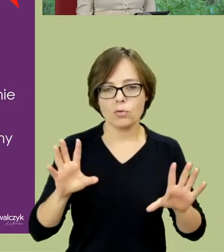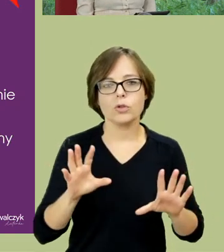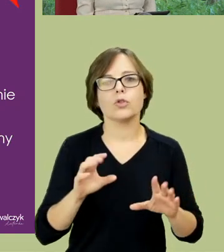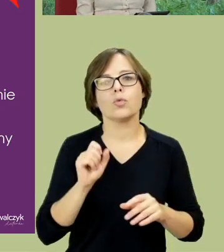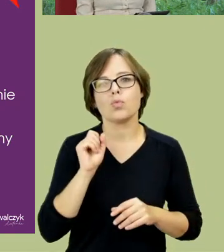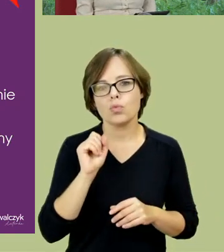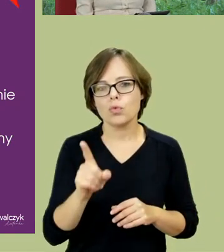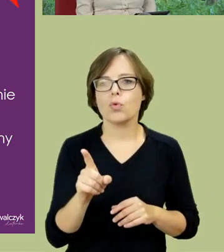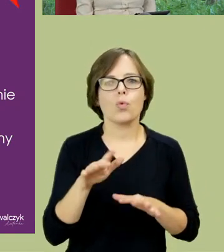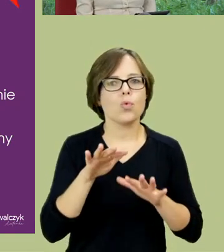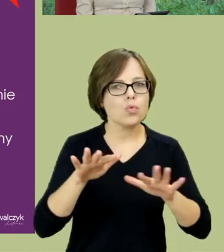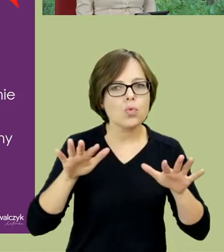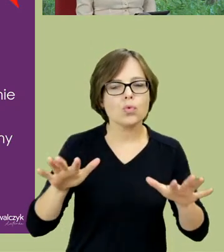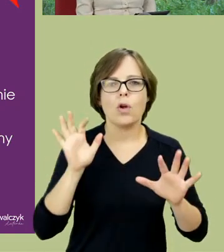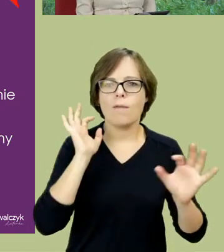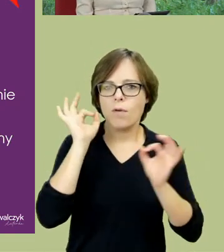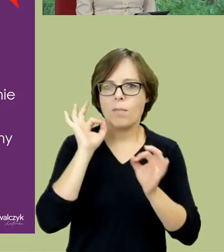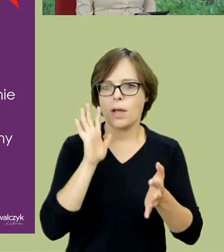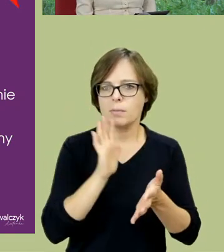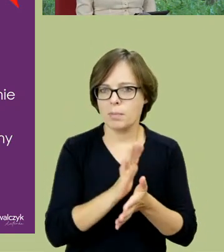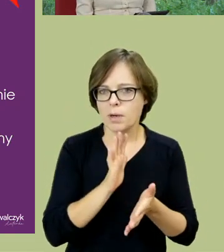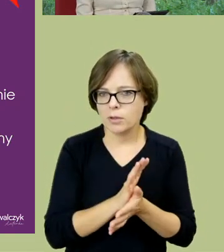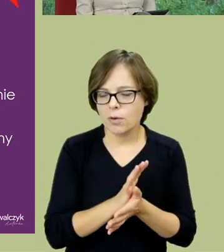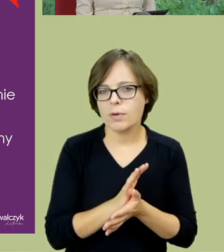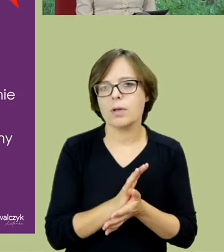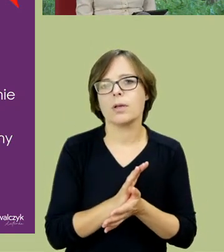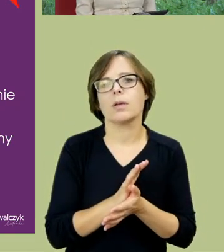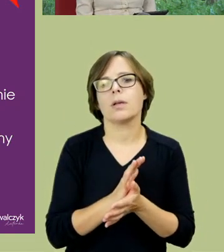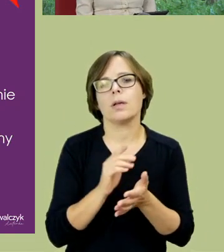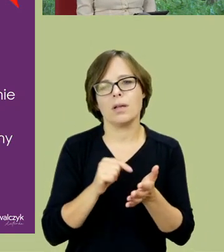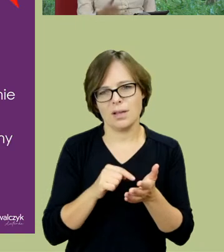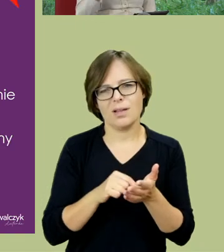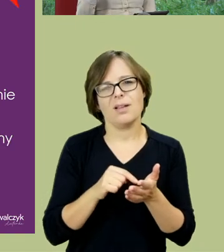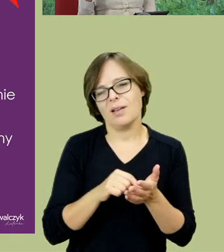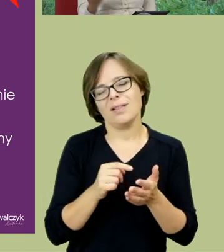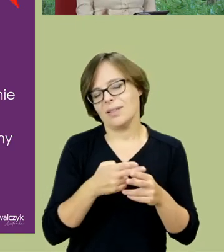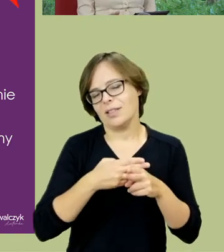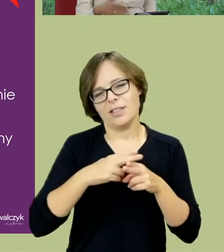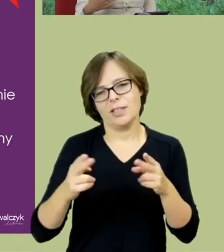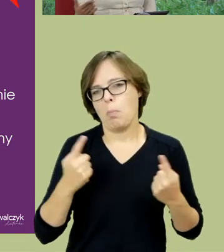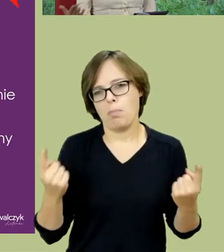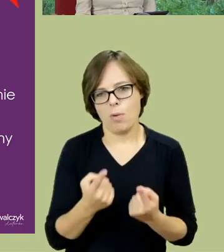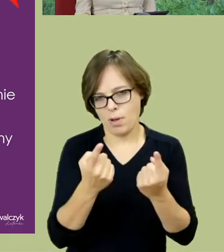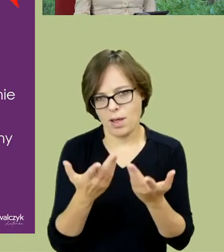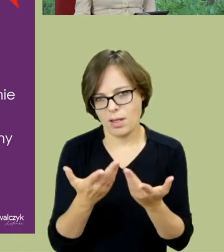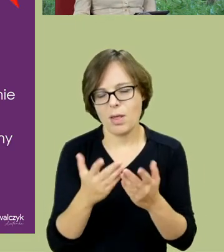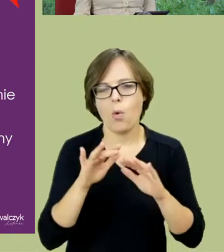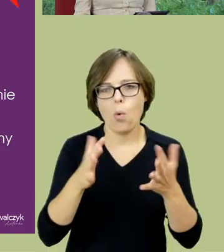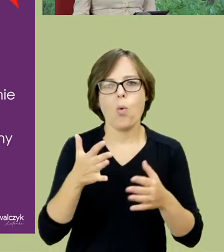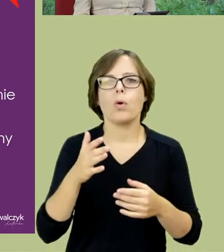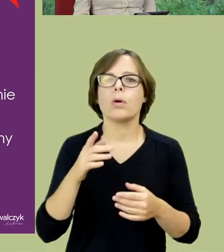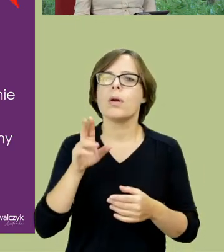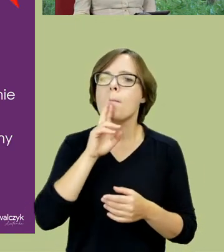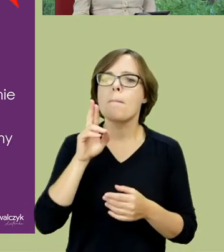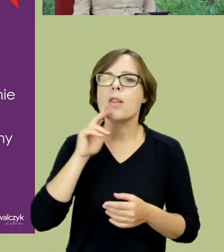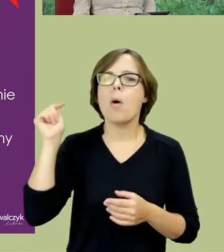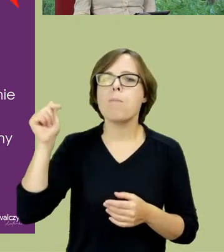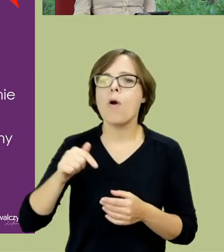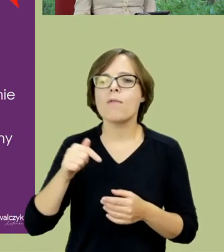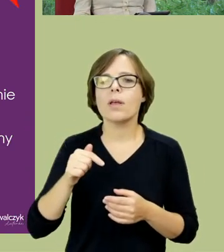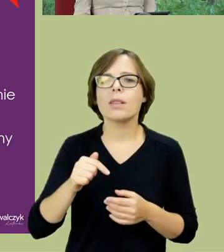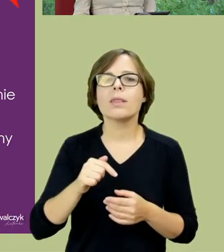doniesienia prasowe, których wydźwięk z pewnością jest propagandowy, w których to matki wprost mają mówić swoim synom,